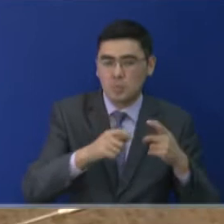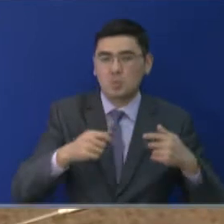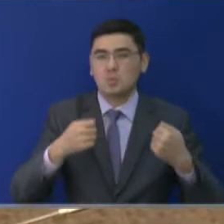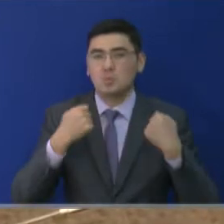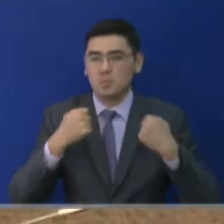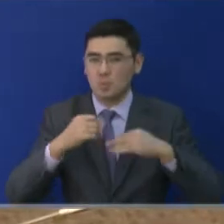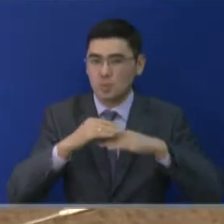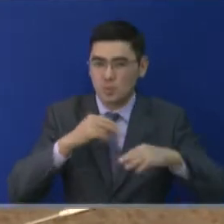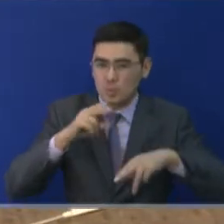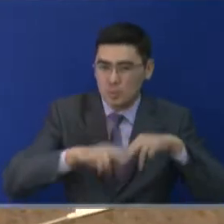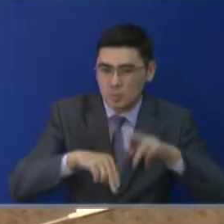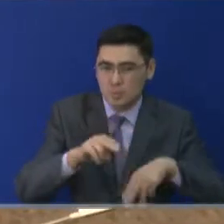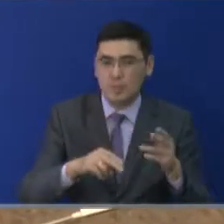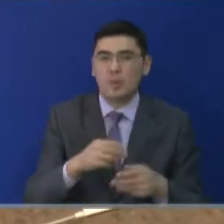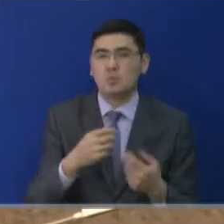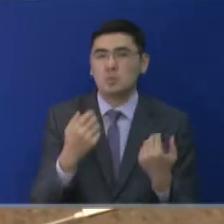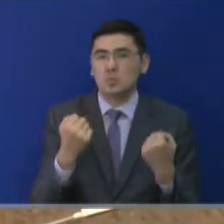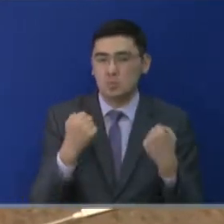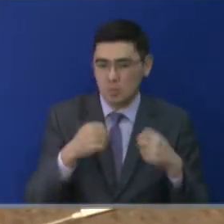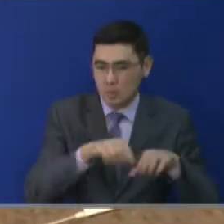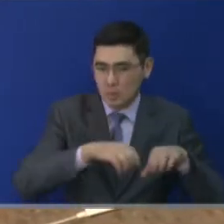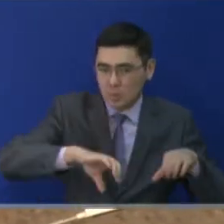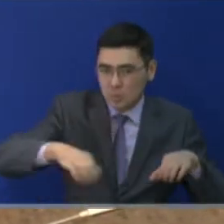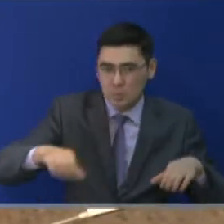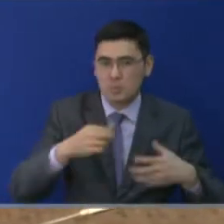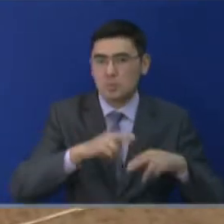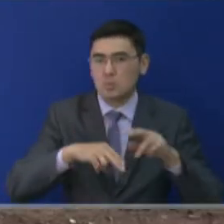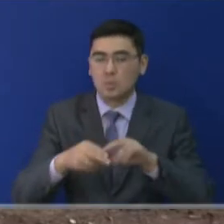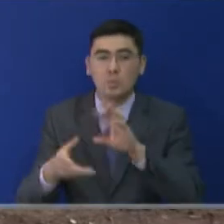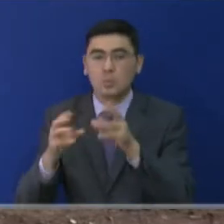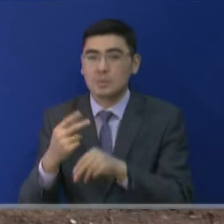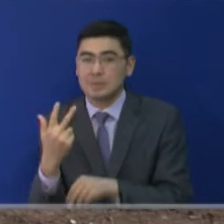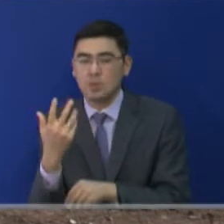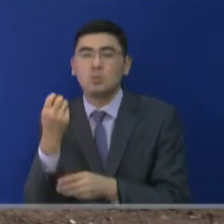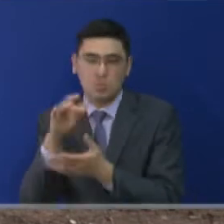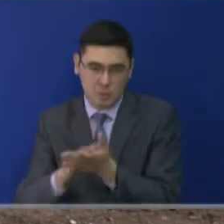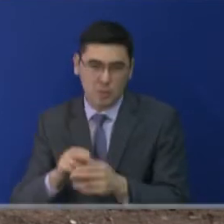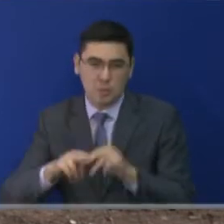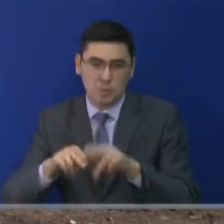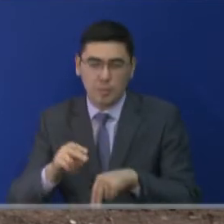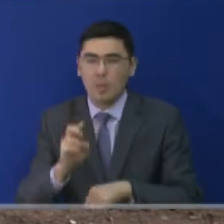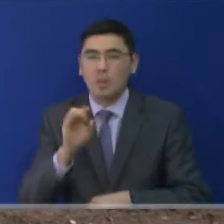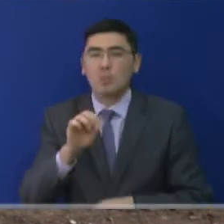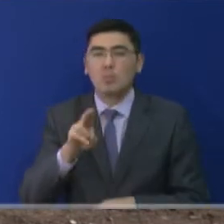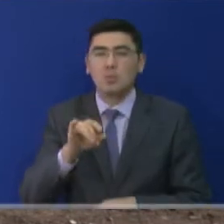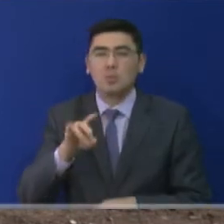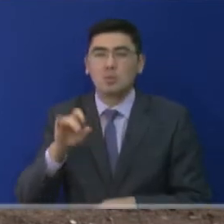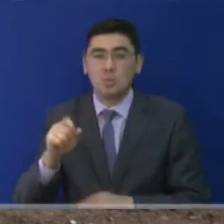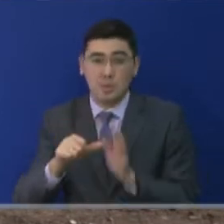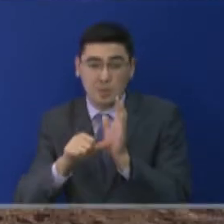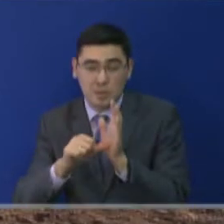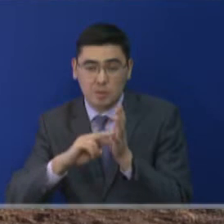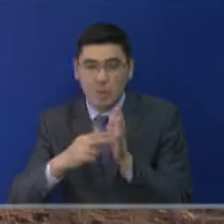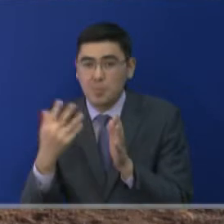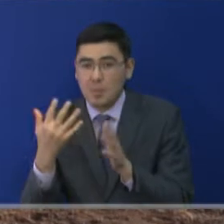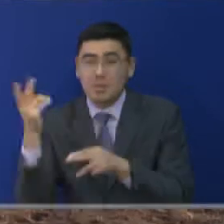орталықтағы жылу магистралін жөндеуге қатысты 38 жобаның 3-еуі ғана қалды. Барадулиха ауданында жоспарланған 6 жобаның 5-еуі